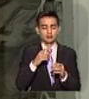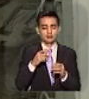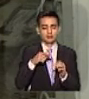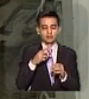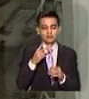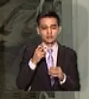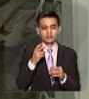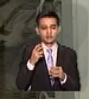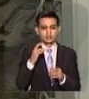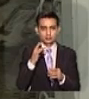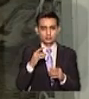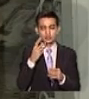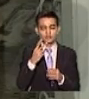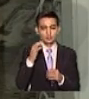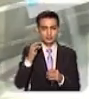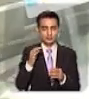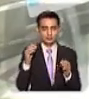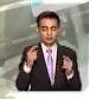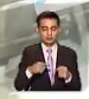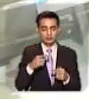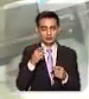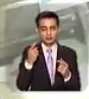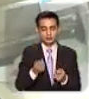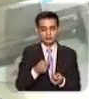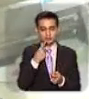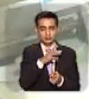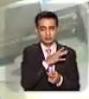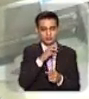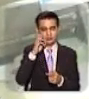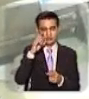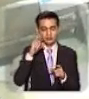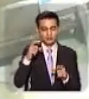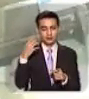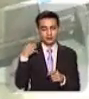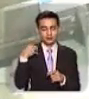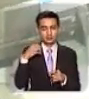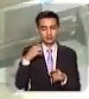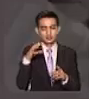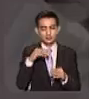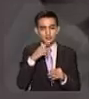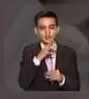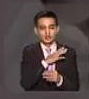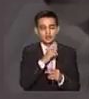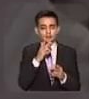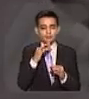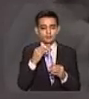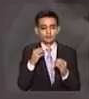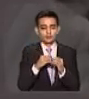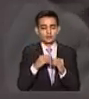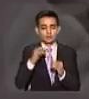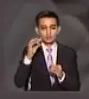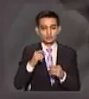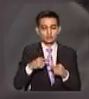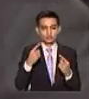говорят чиновники. Что касается капусты и моркови, следят, чтобы продавцы в супермаркетах не накручивали закупочную цену больше, чем на 10%.